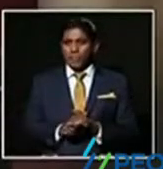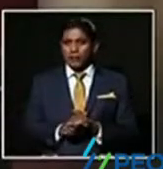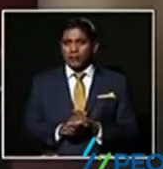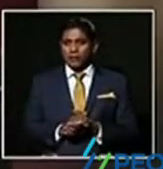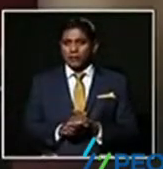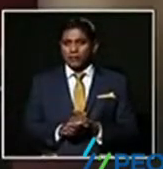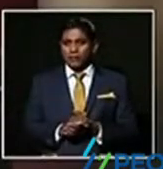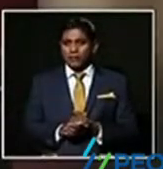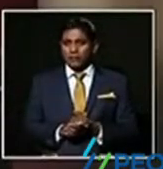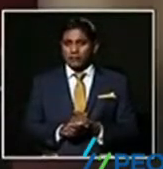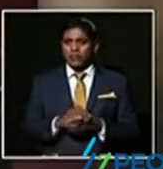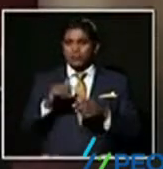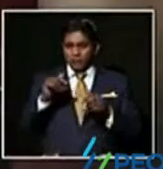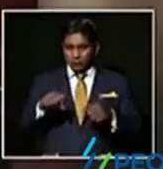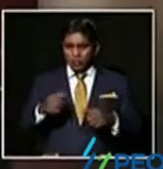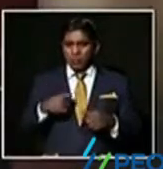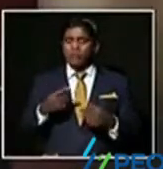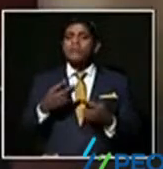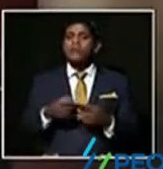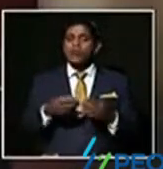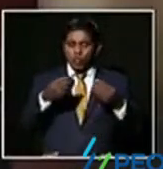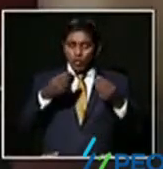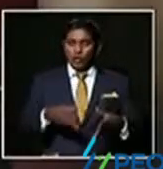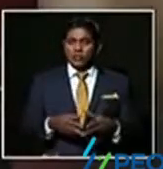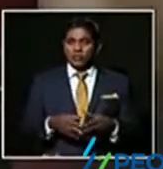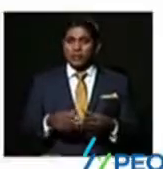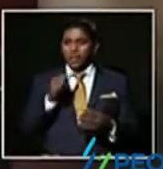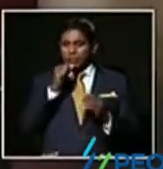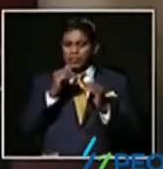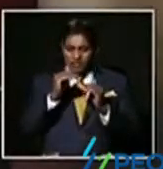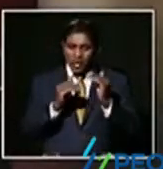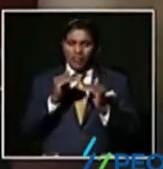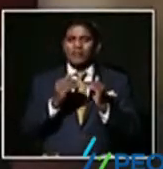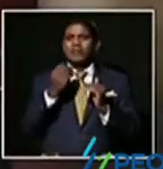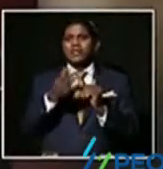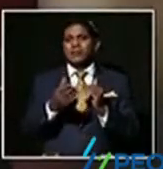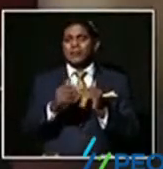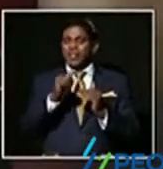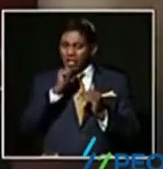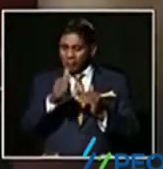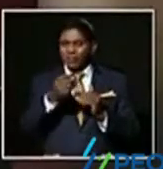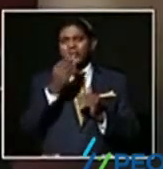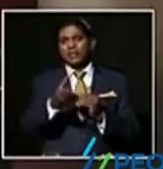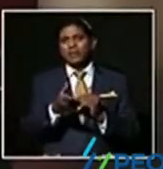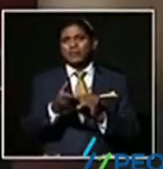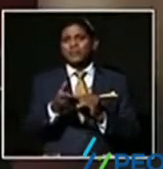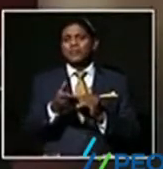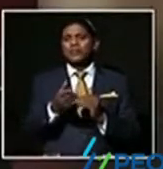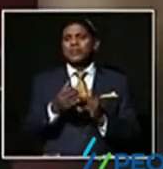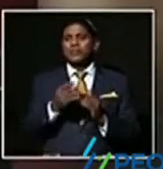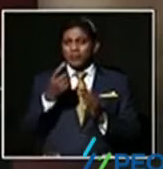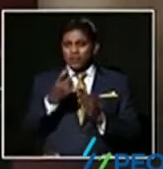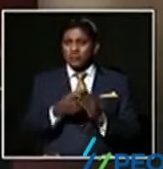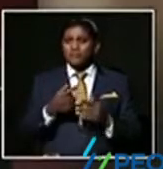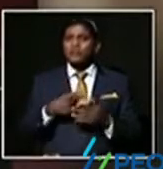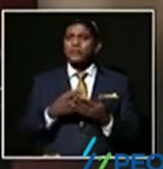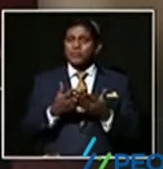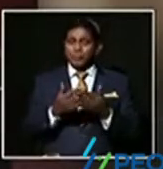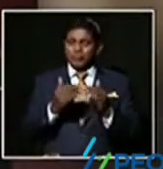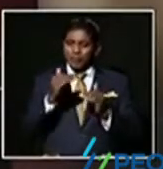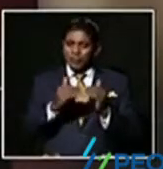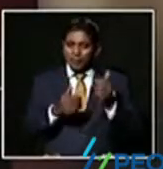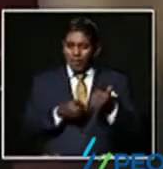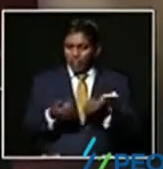මේ සිදු වුණු හානියට අපි කියන්නේ සාධාරණ ඉෂ්ට කරා යුක්තිය නීතිය ක්‍රියාත්මක කරන් නිවැරදි අපක්ෂපාතී